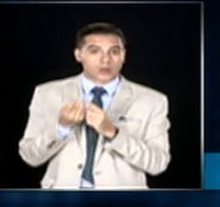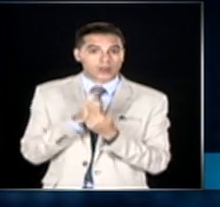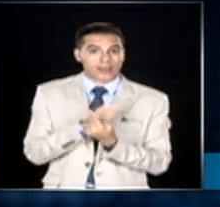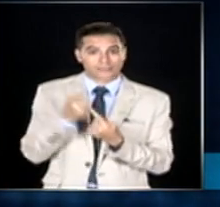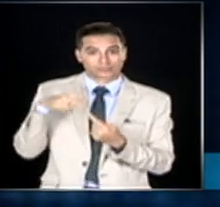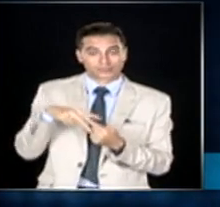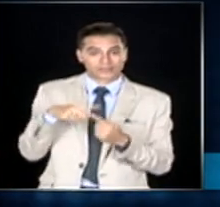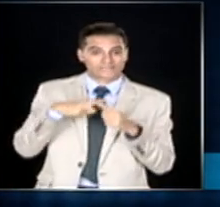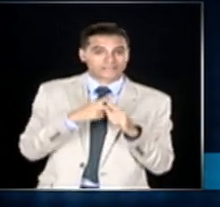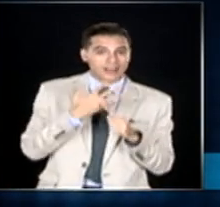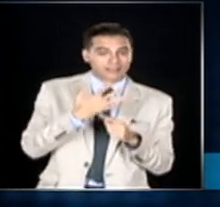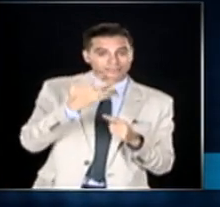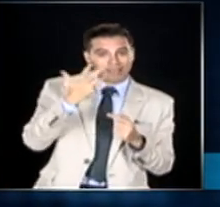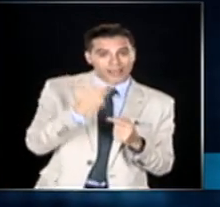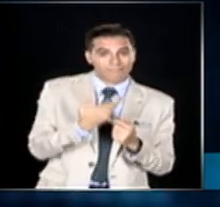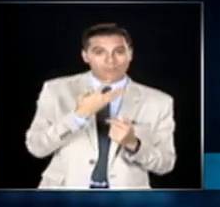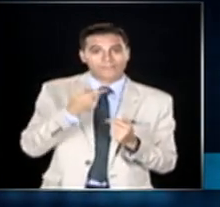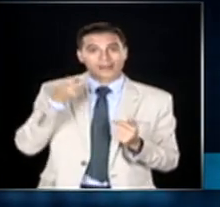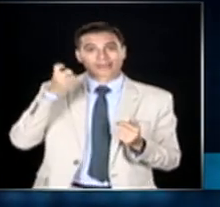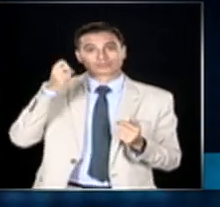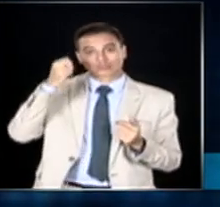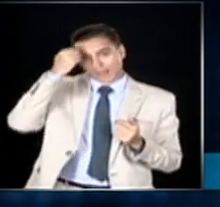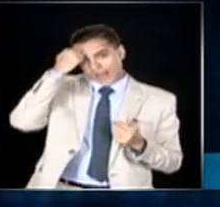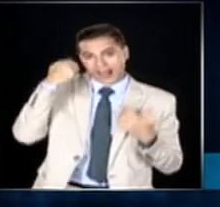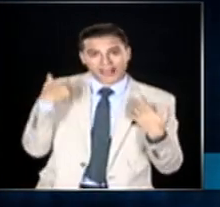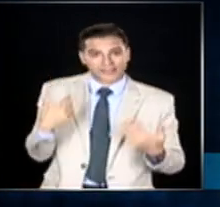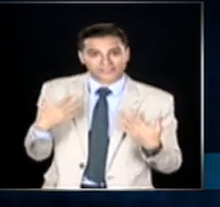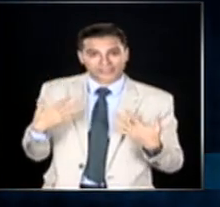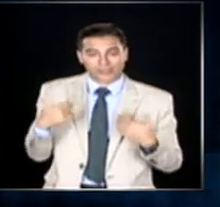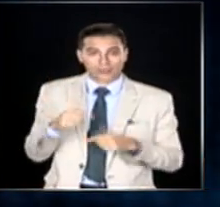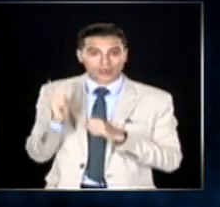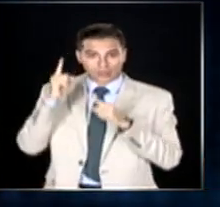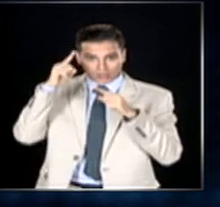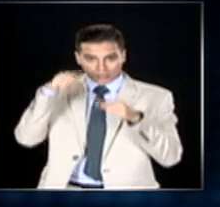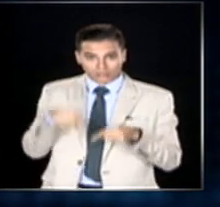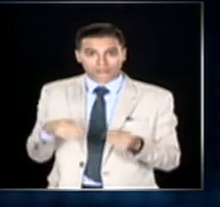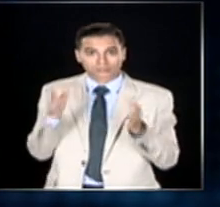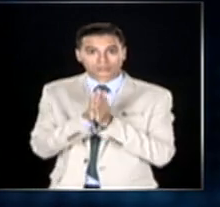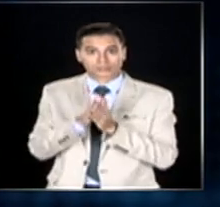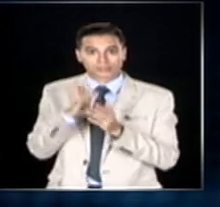بما يساوي 425 ألف جنيه، ويبقى الرصيد لحد دلوقتي